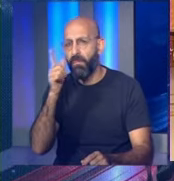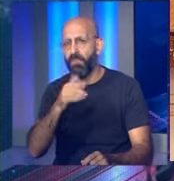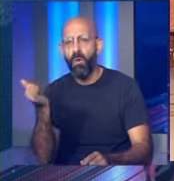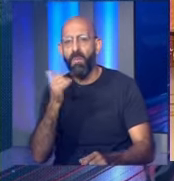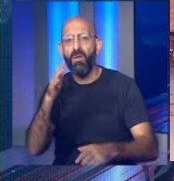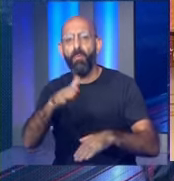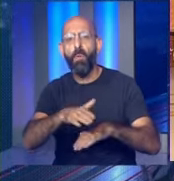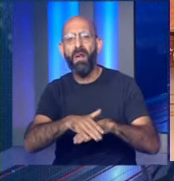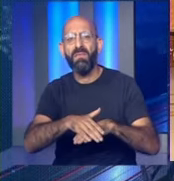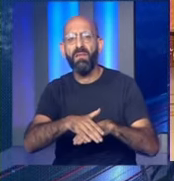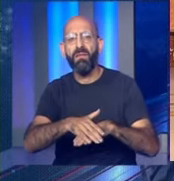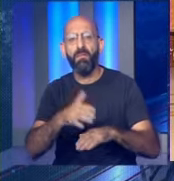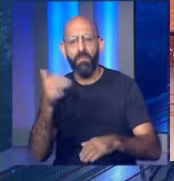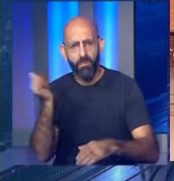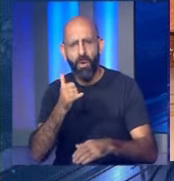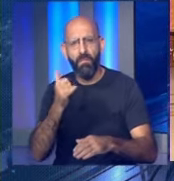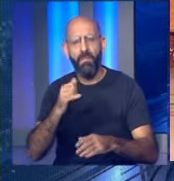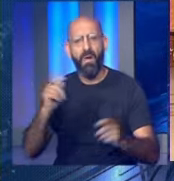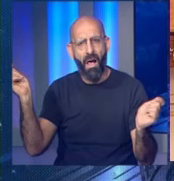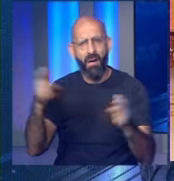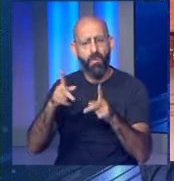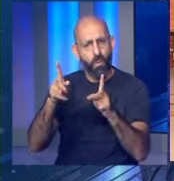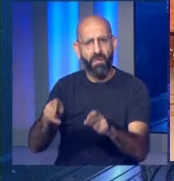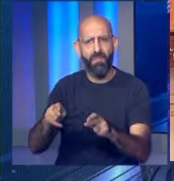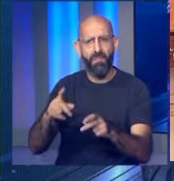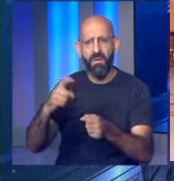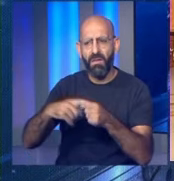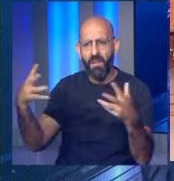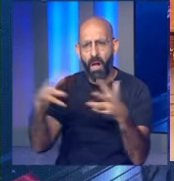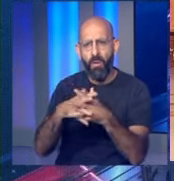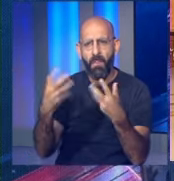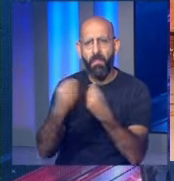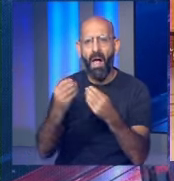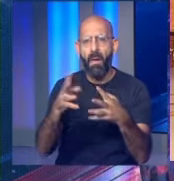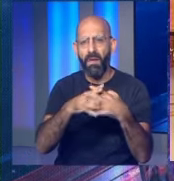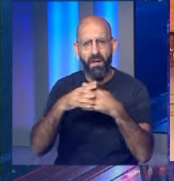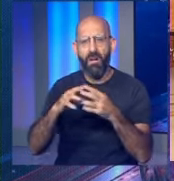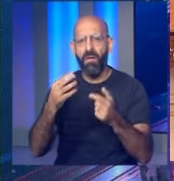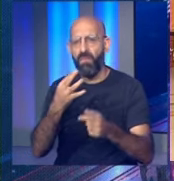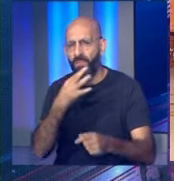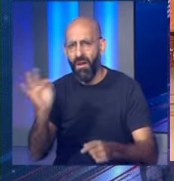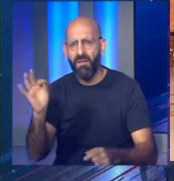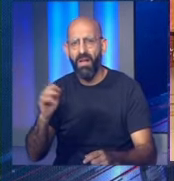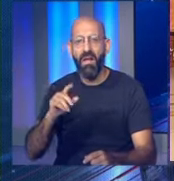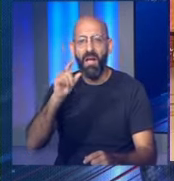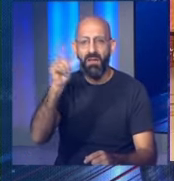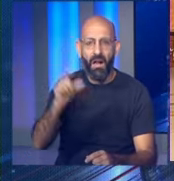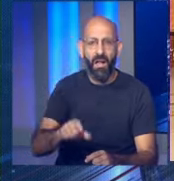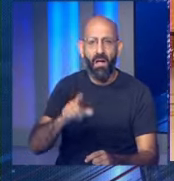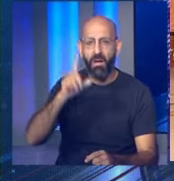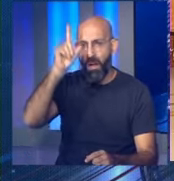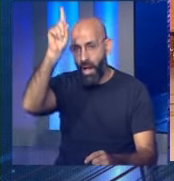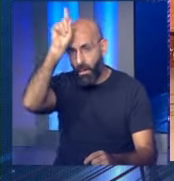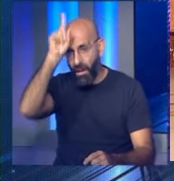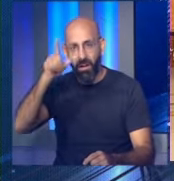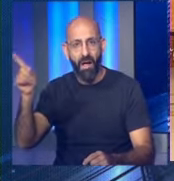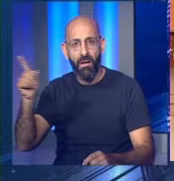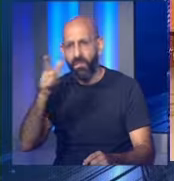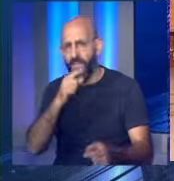شدد على أن المساعي الدبلوماسية قائمة لوقف إطلاق النار، ونحن نقوم بالتعاون مع الولايات